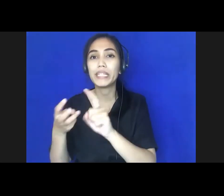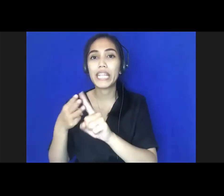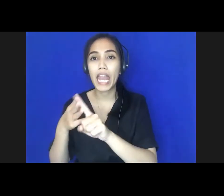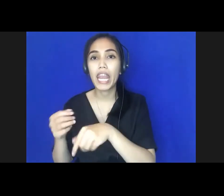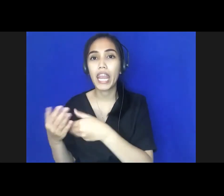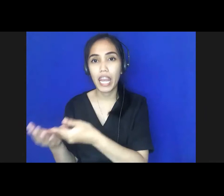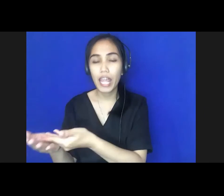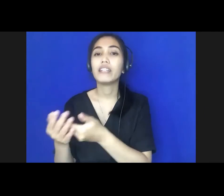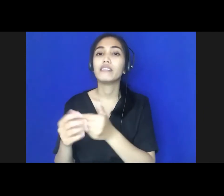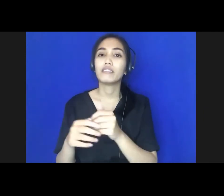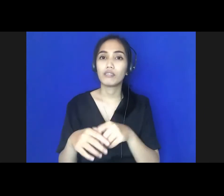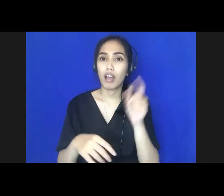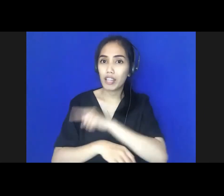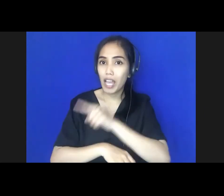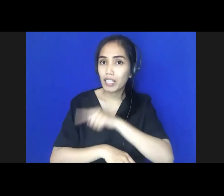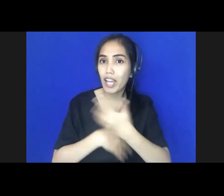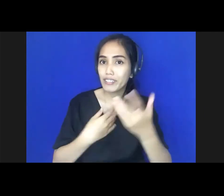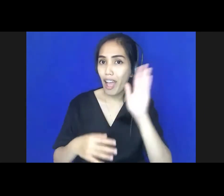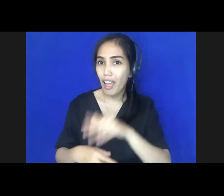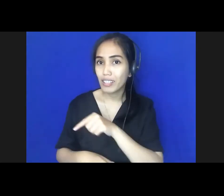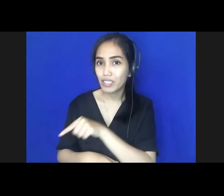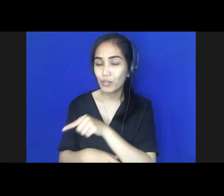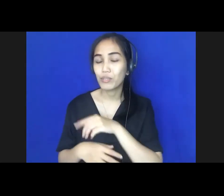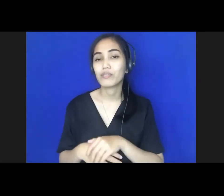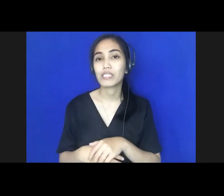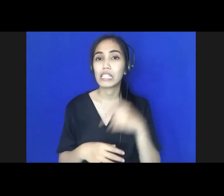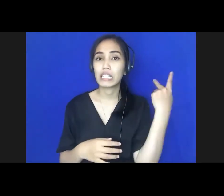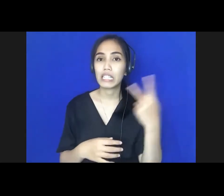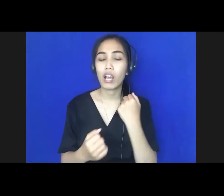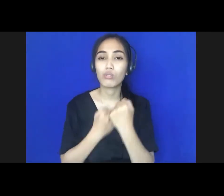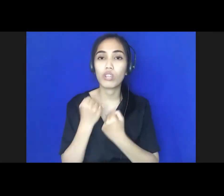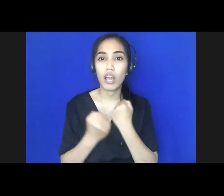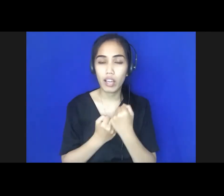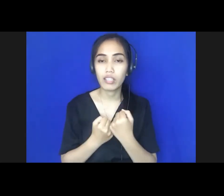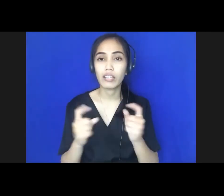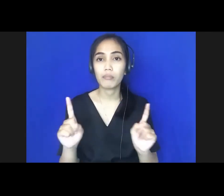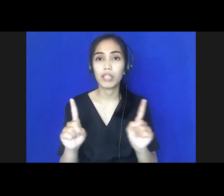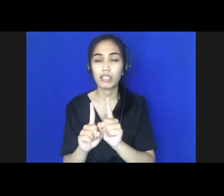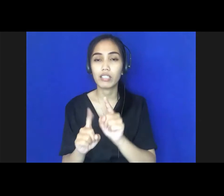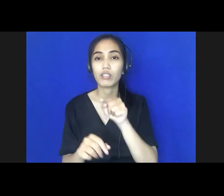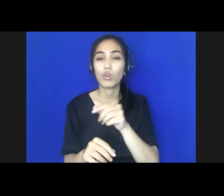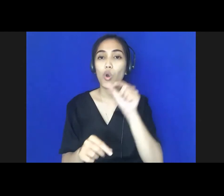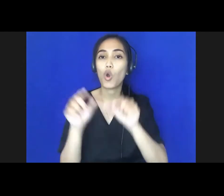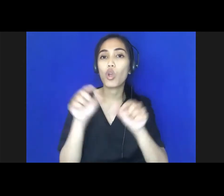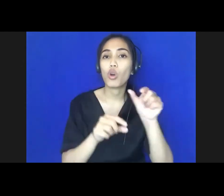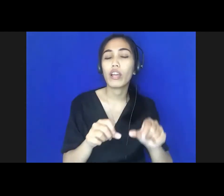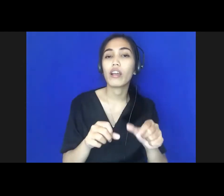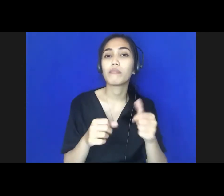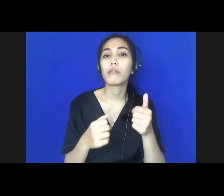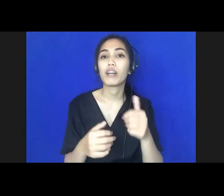mereka sehari-hari memang sudah ada di situ ya. Jadi kita berupaya bahwa yang mendampingi adalah orang-orang yang memang di